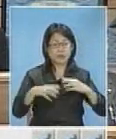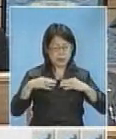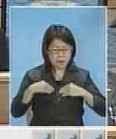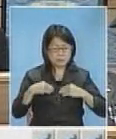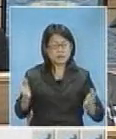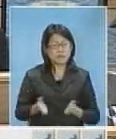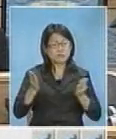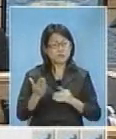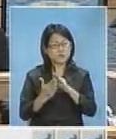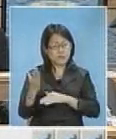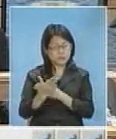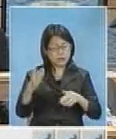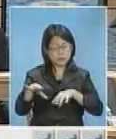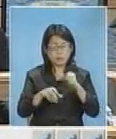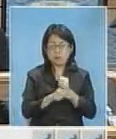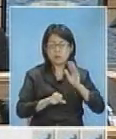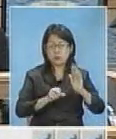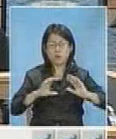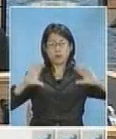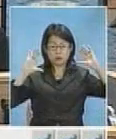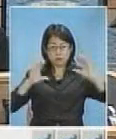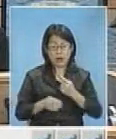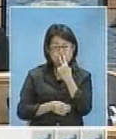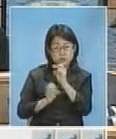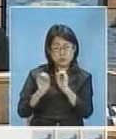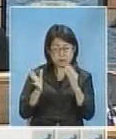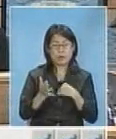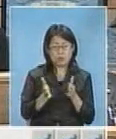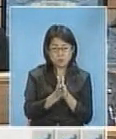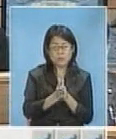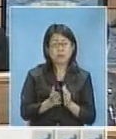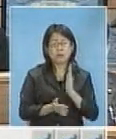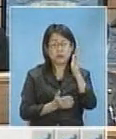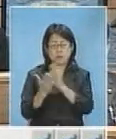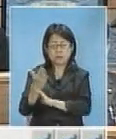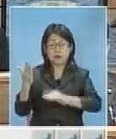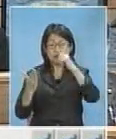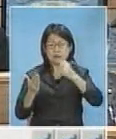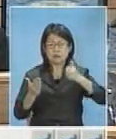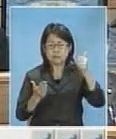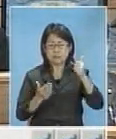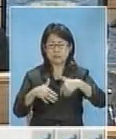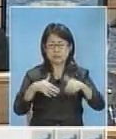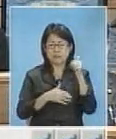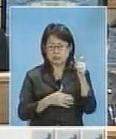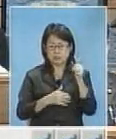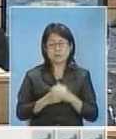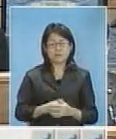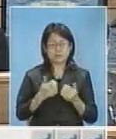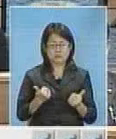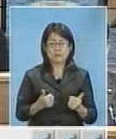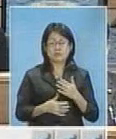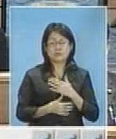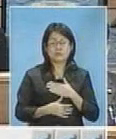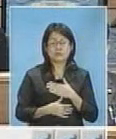การของรัฐบาลที่เรามองว่ามีความชัดเจนและประเทศชาติและประชาชนจะได้ประโยชน์นะครับเพราะฉะนั้นในวันนี้ พวกกับผ